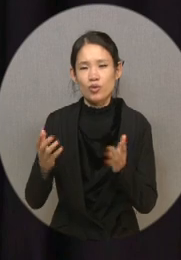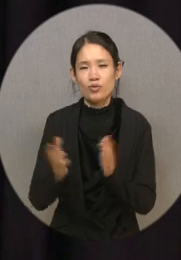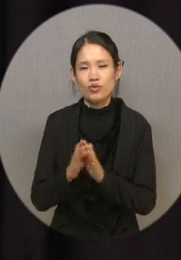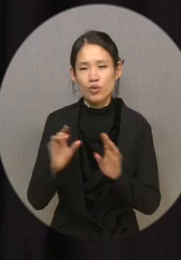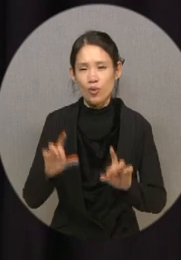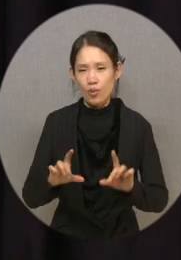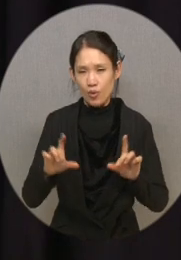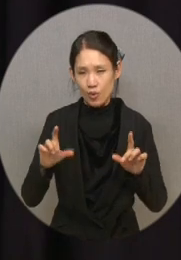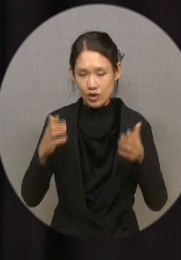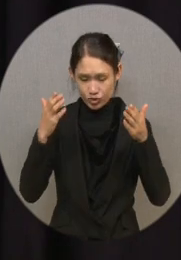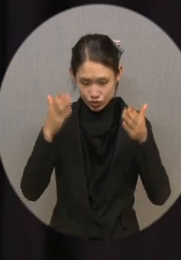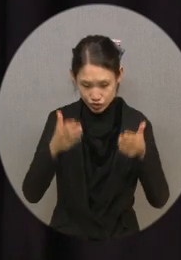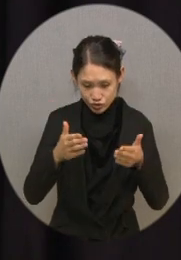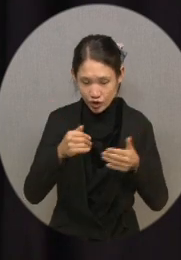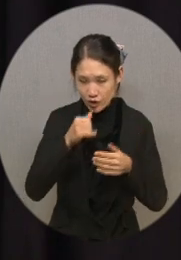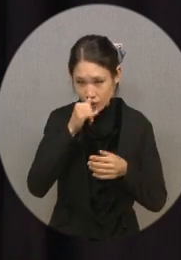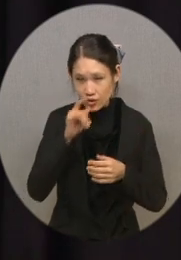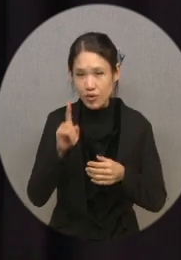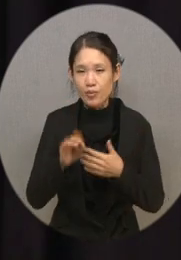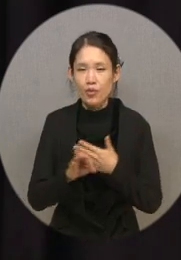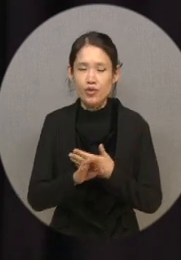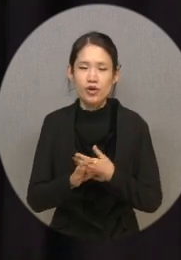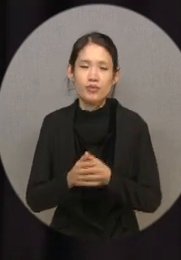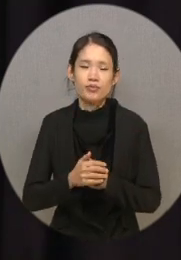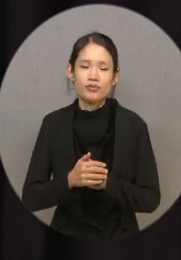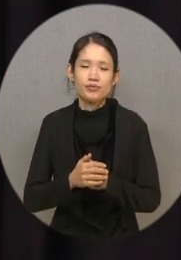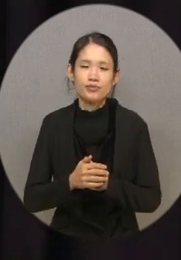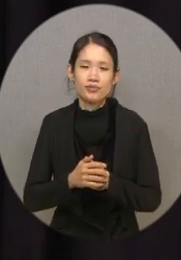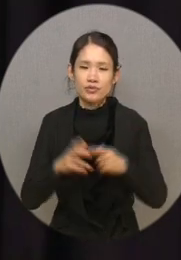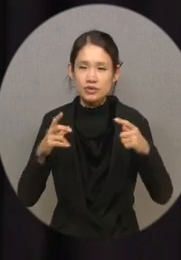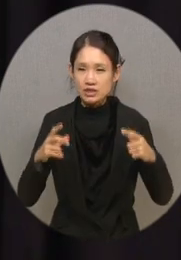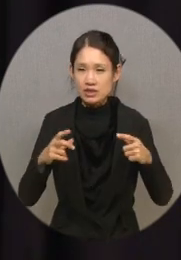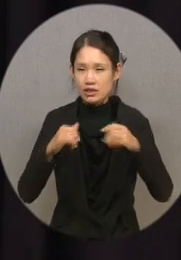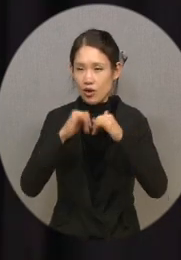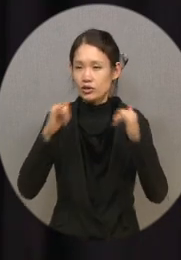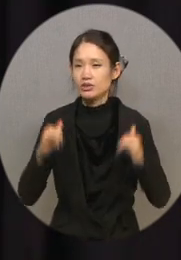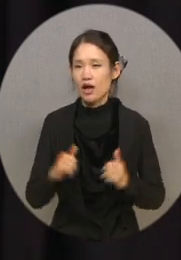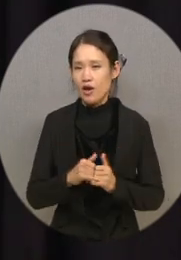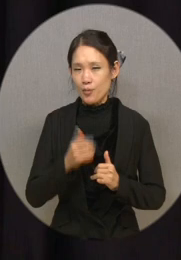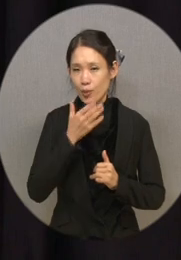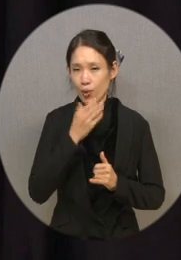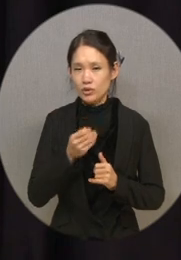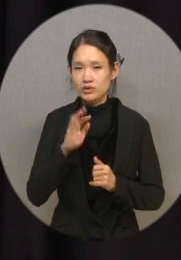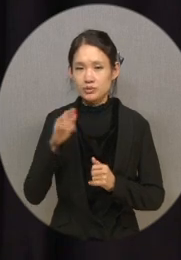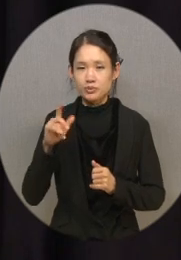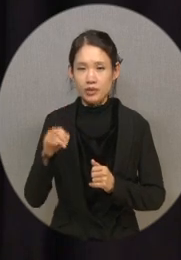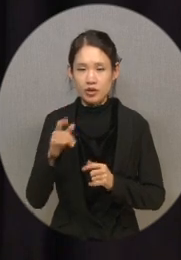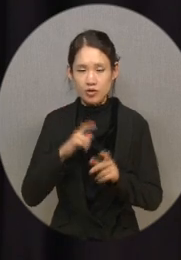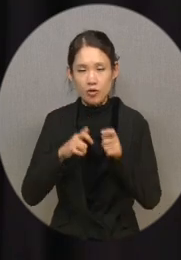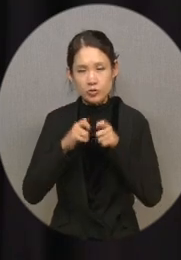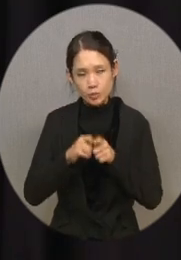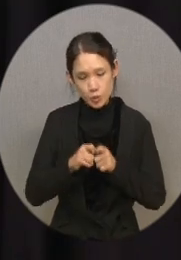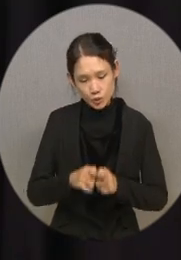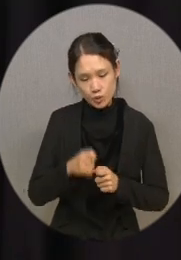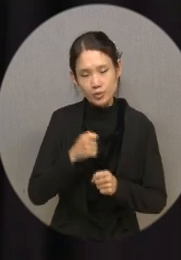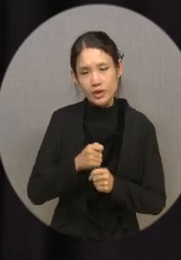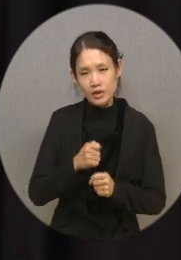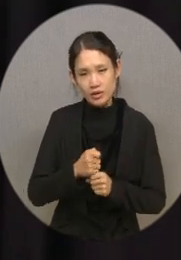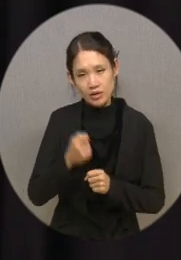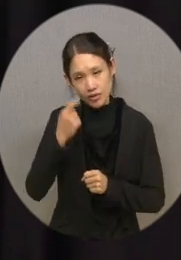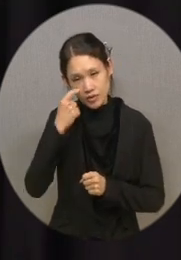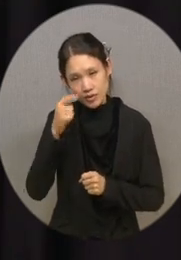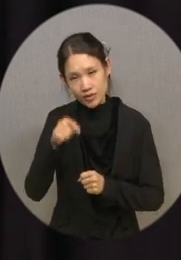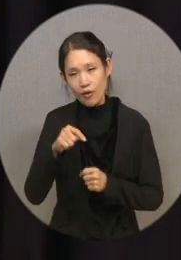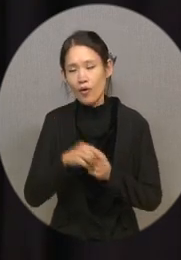금년도에 주력을 두고 있는 사업은 이 지역 사회 복지망을 촘촘히 만들자.